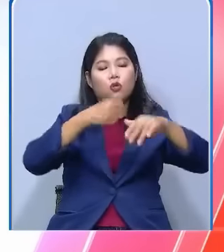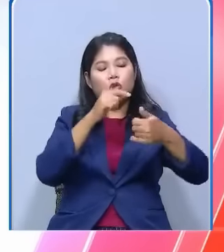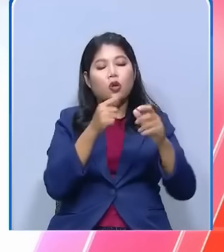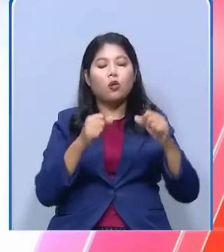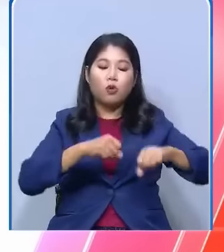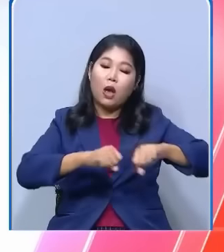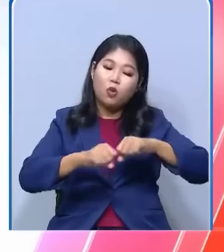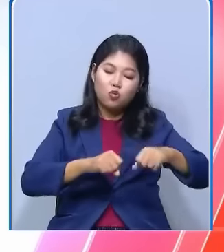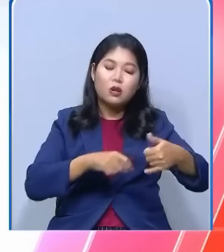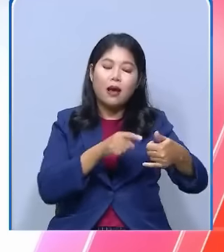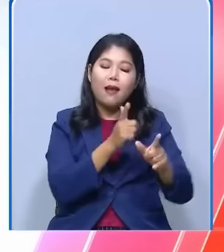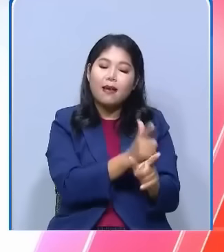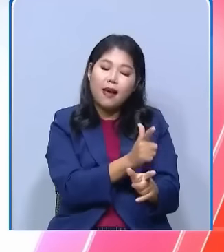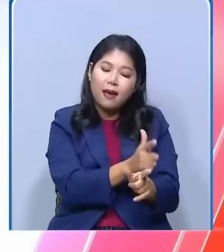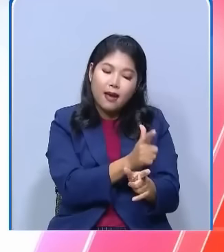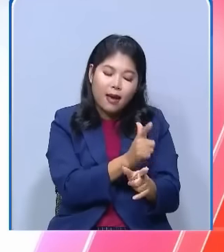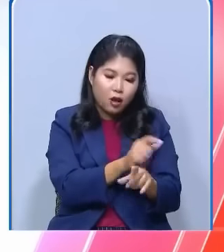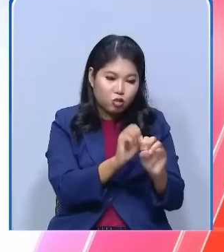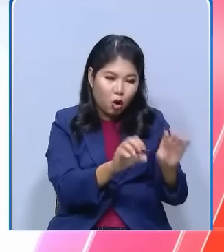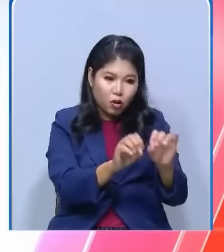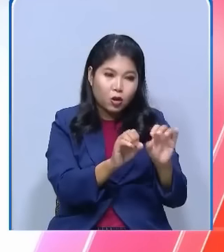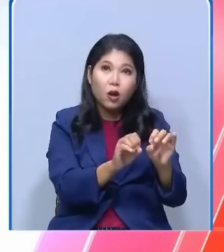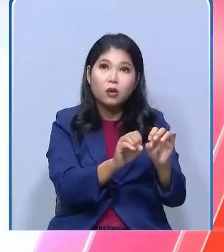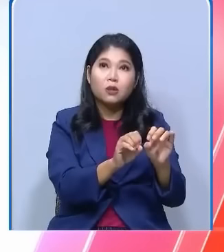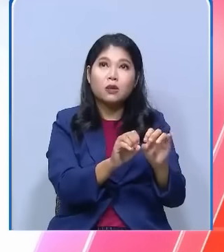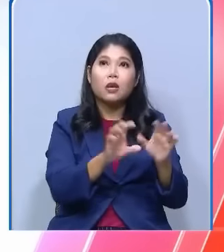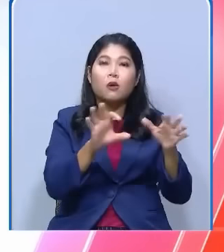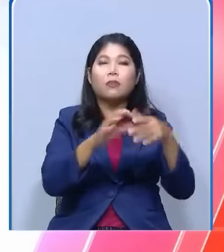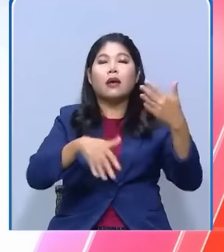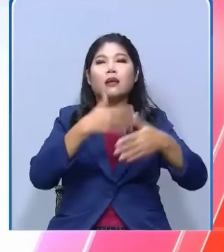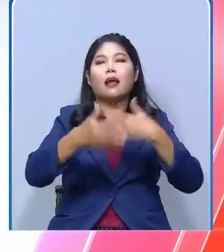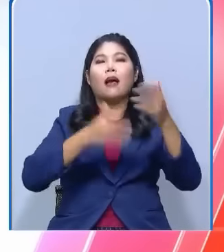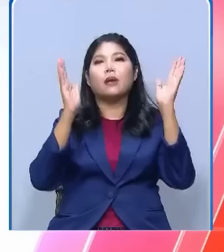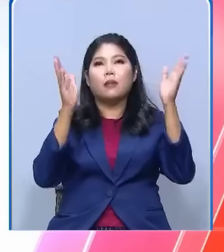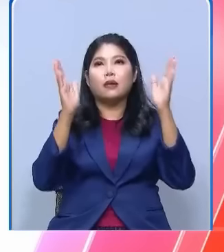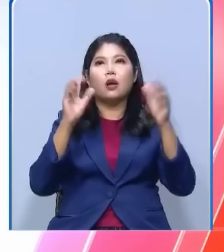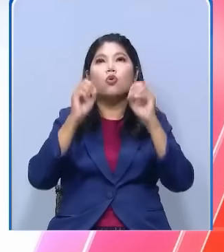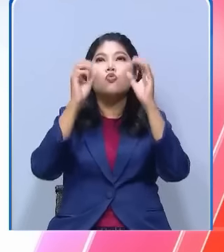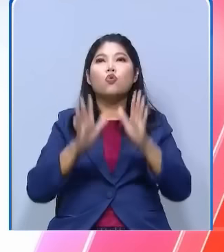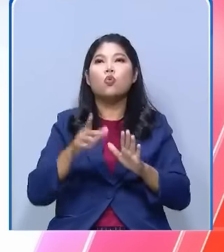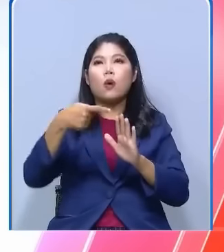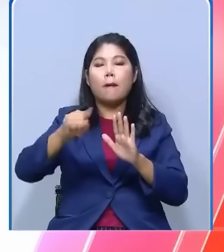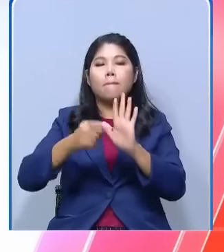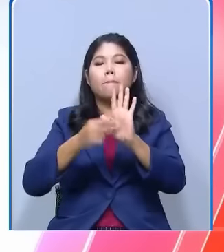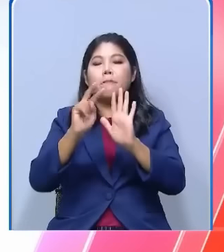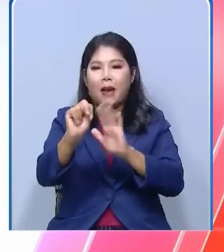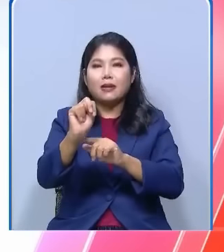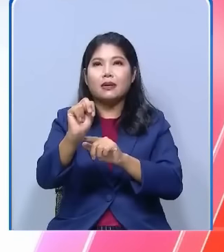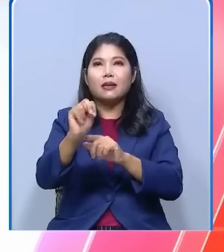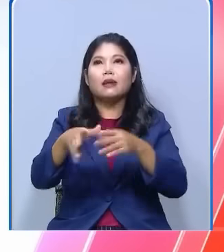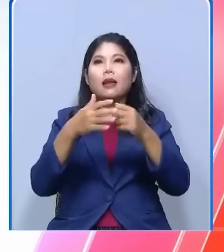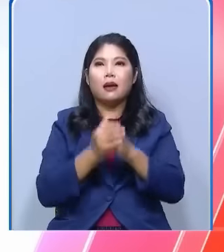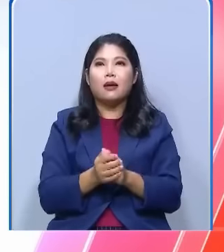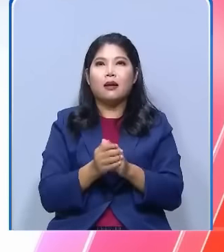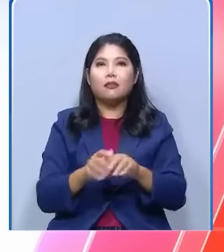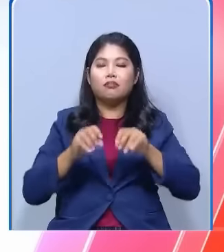นก่อนจะนำบอสพอเนี่ยเรียนรู้การตลาดจากครูปั้นด้านการตลาดที่มีชื่อเสียงในโลกออนไลน์แล้วก็มาสร้างอาณาจักร The